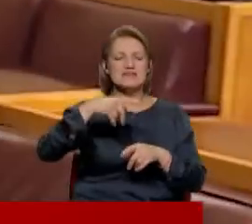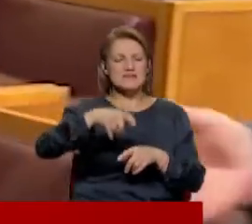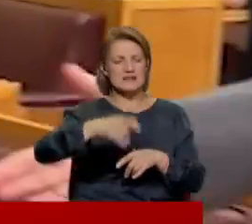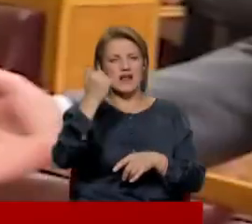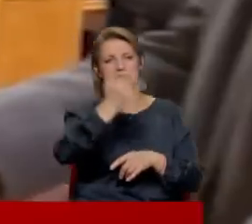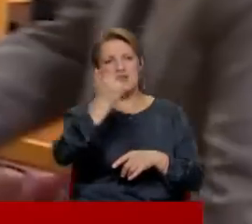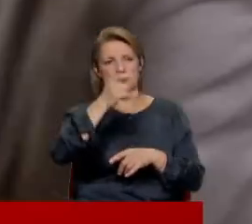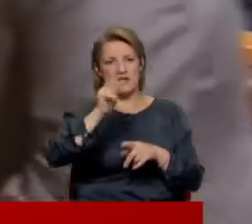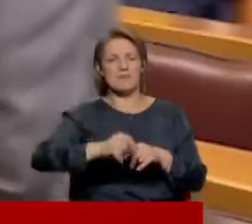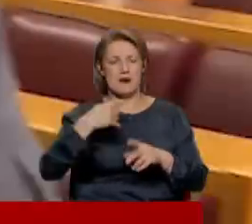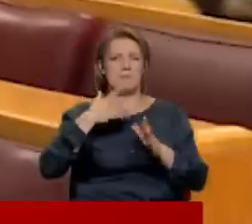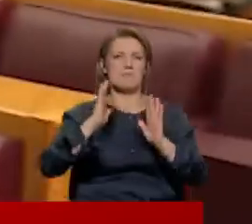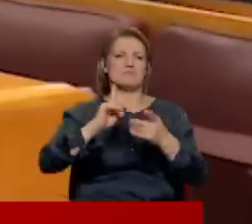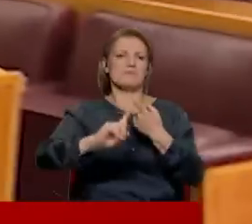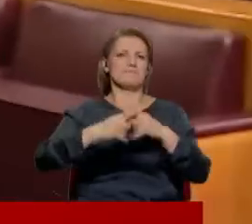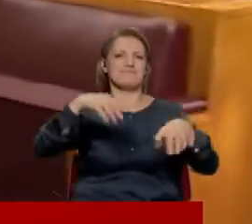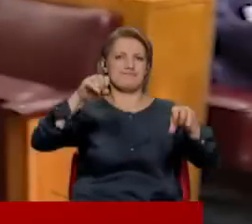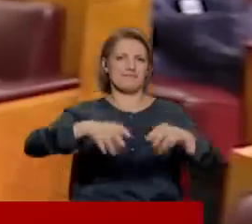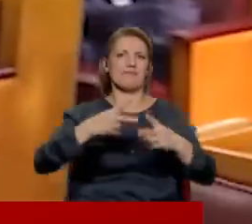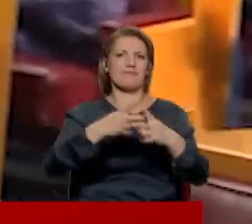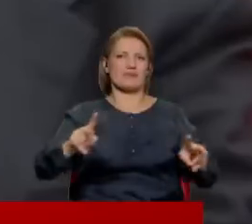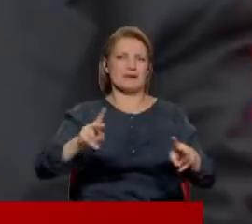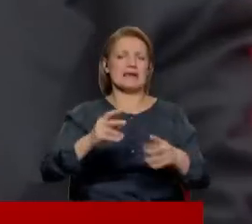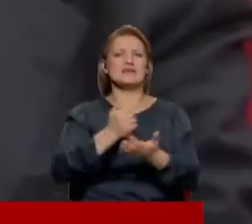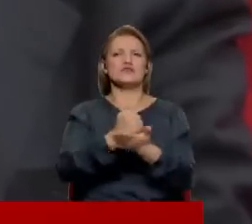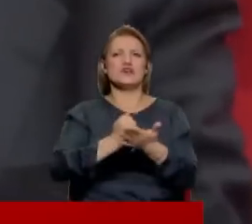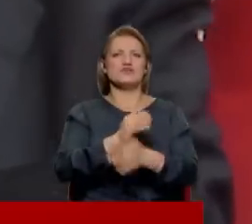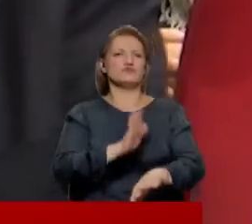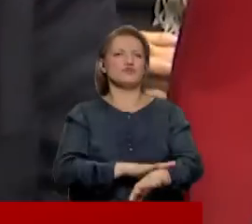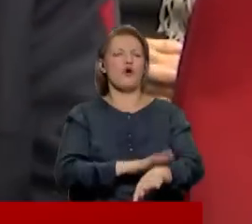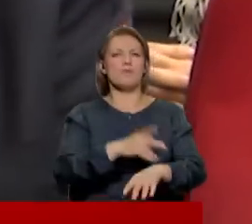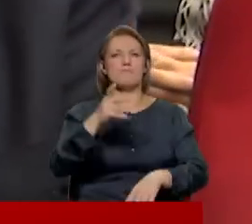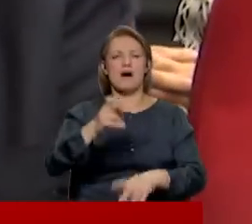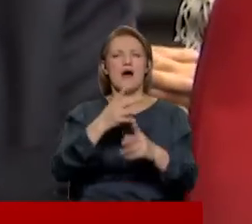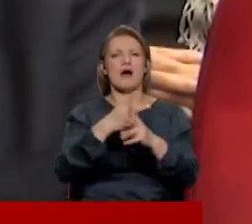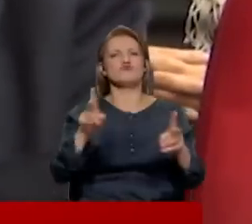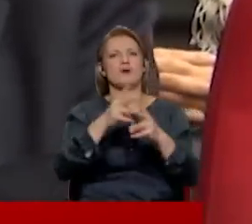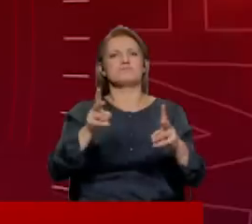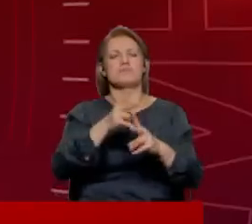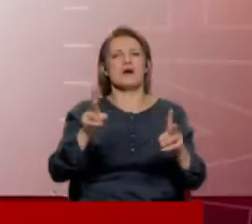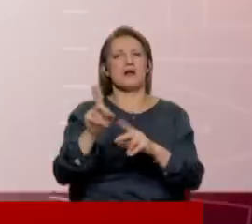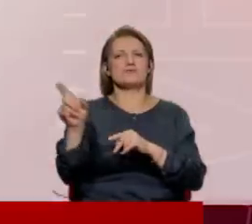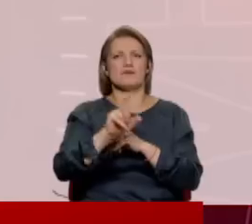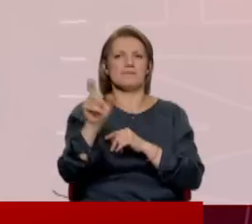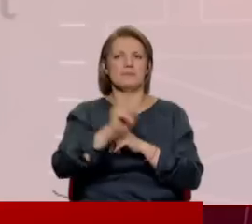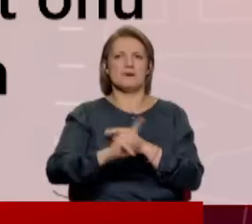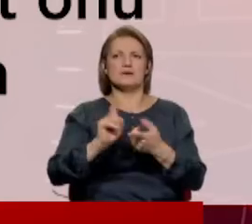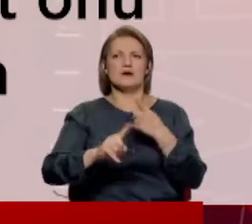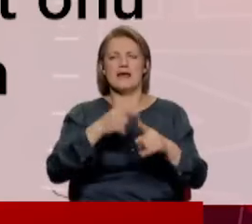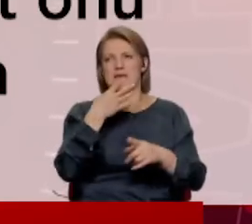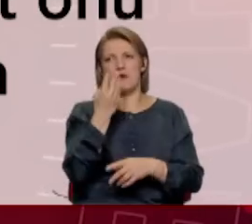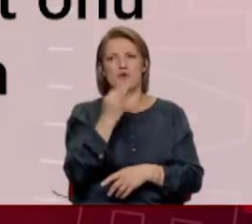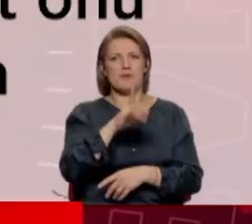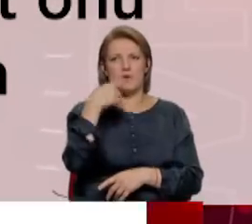aktif siyaseti bıraktığını açıklamasının üzerine yeşil sol partiden açıklamalar arka arkaya geldi siyasetten emekli